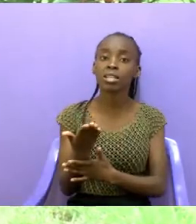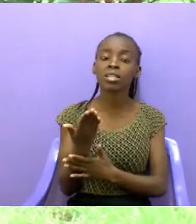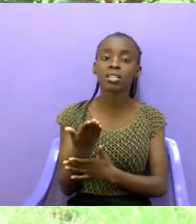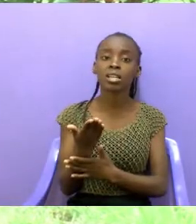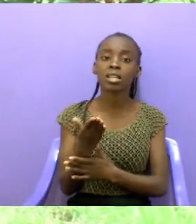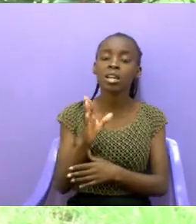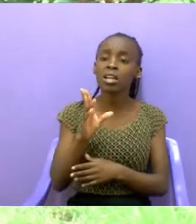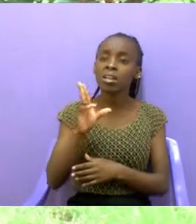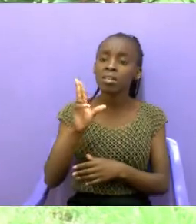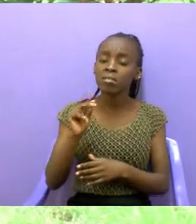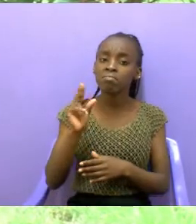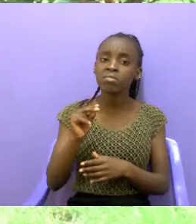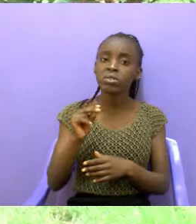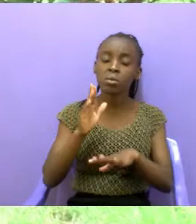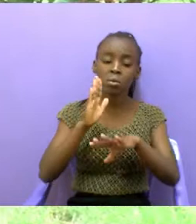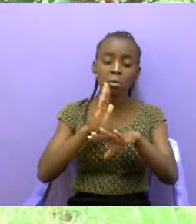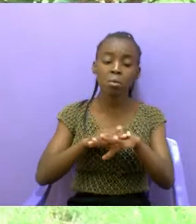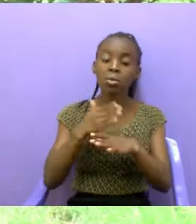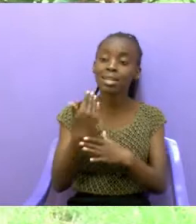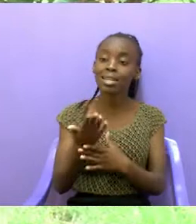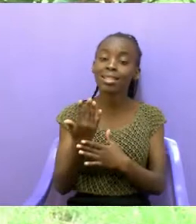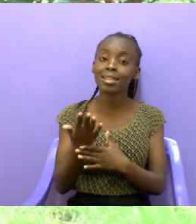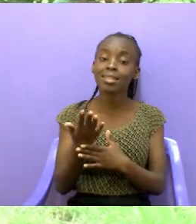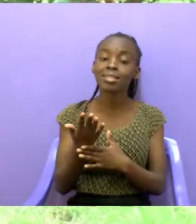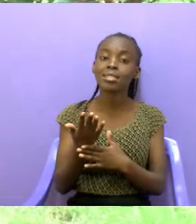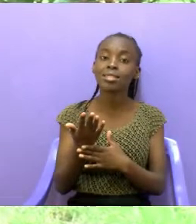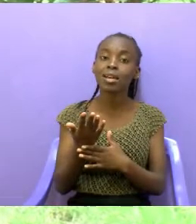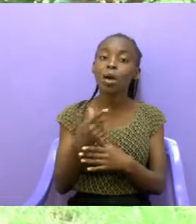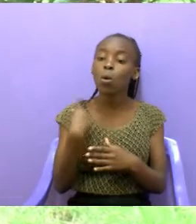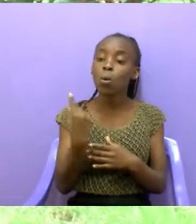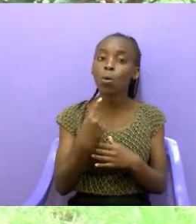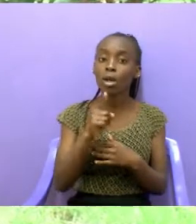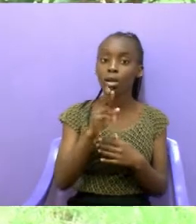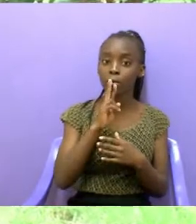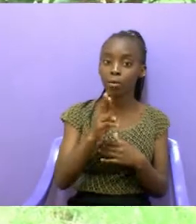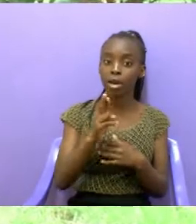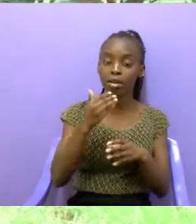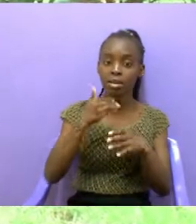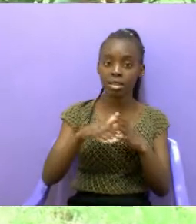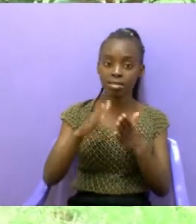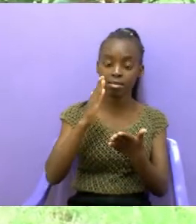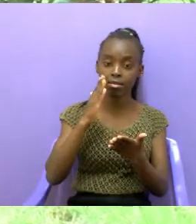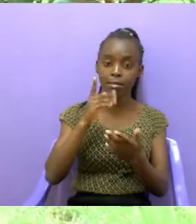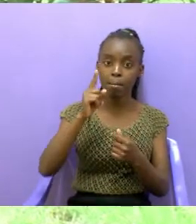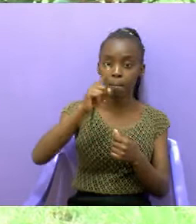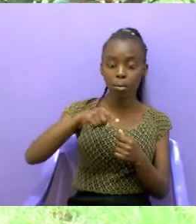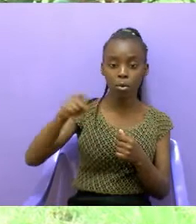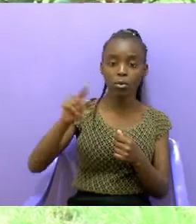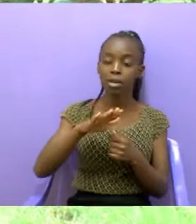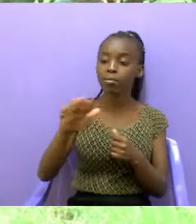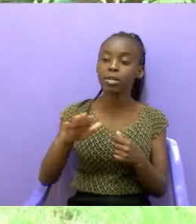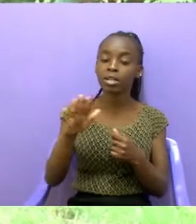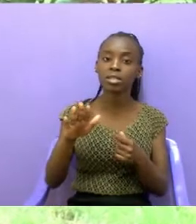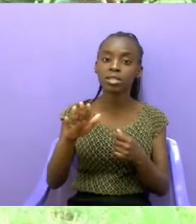kitu ya maana huko, mtu wa Mungu. Mahali huko, you are in the right place. Let